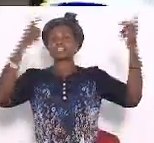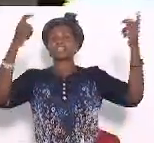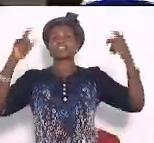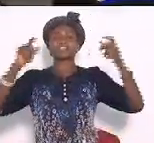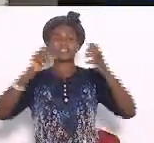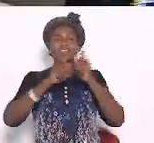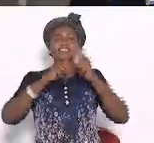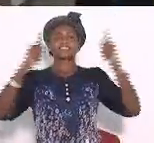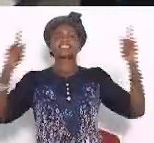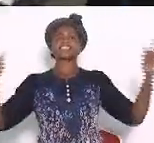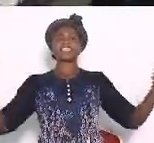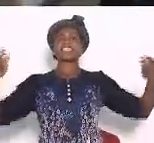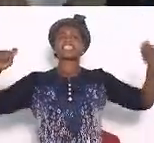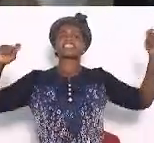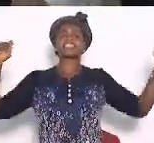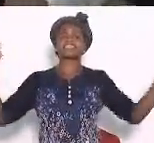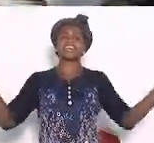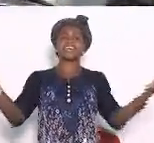will